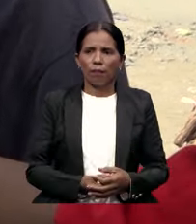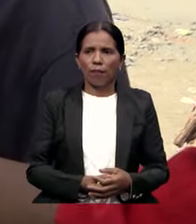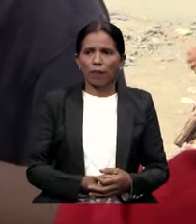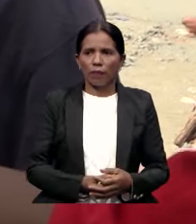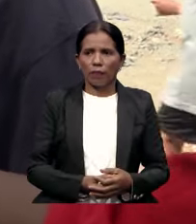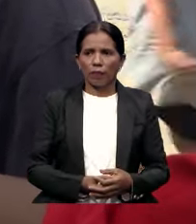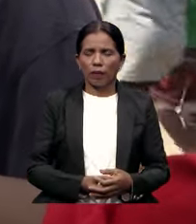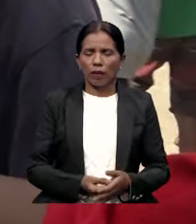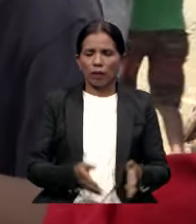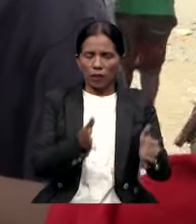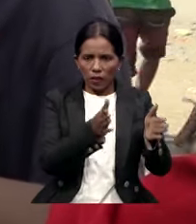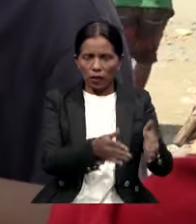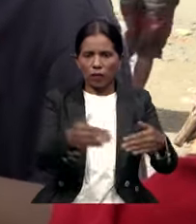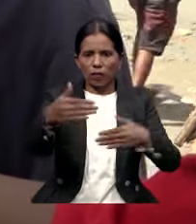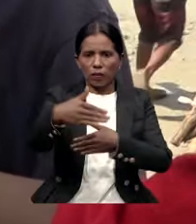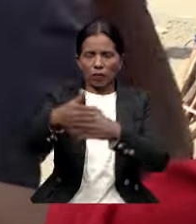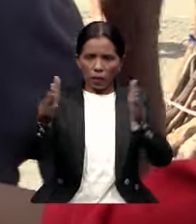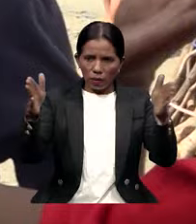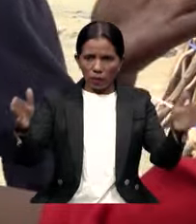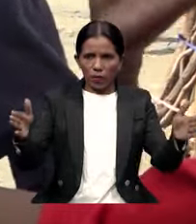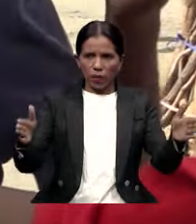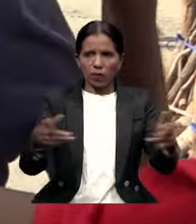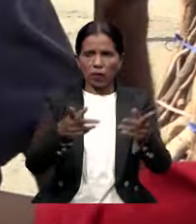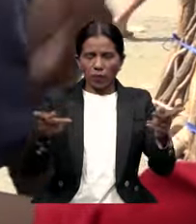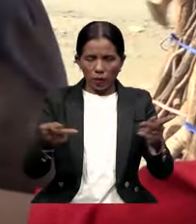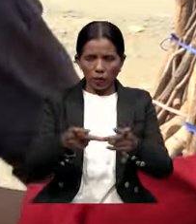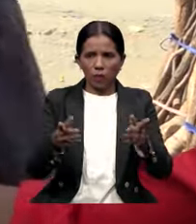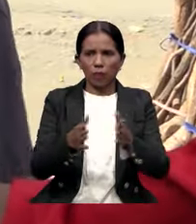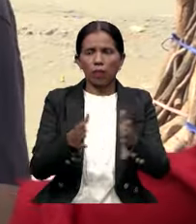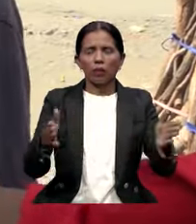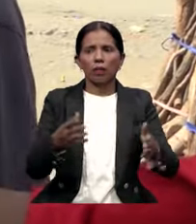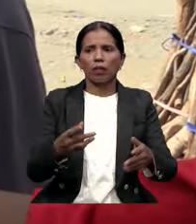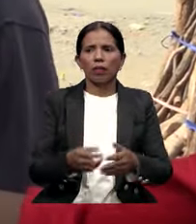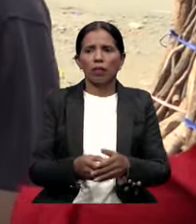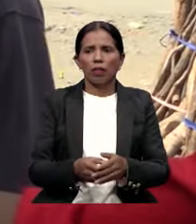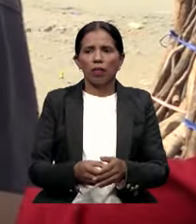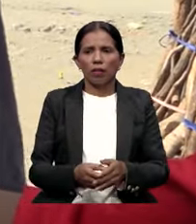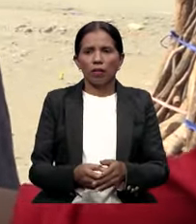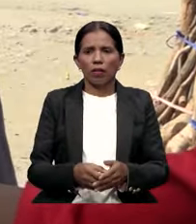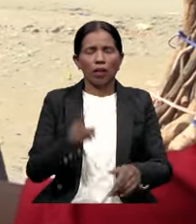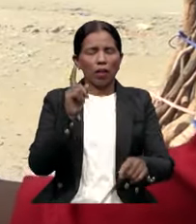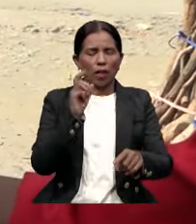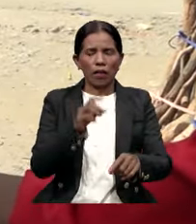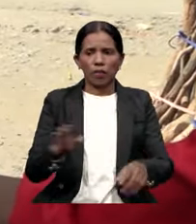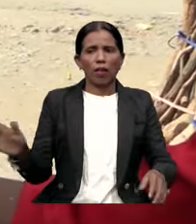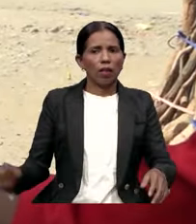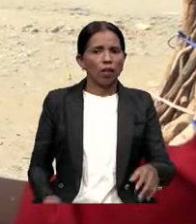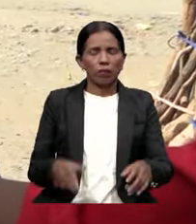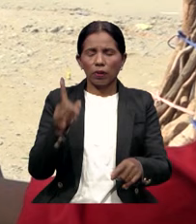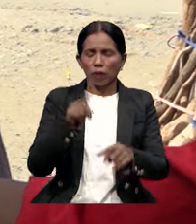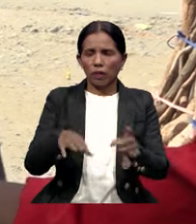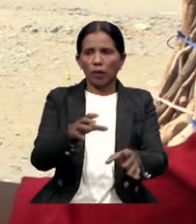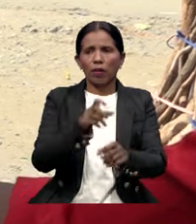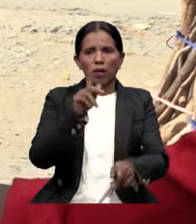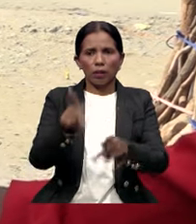hada tia ka atau tau GHP Fatin nepe siguru ne para asu mos labele dada ema